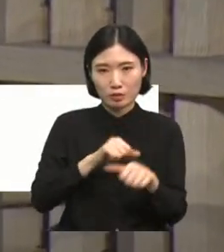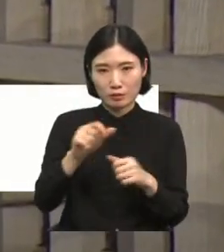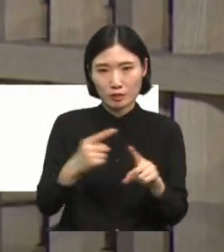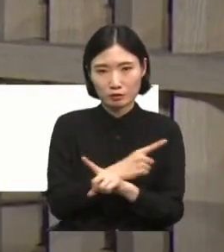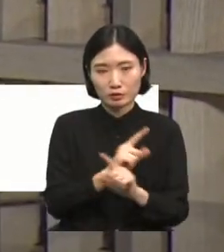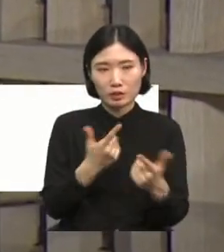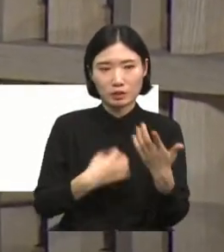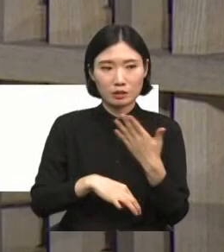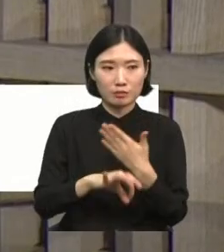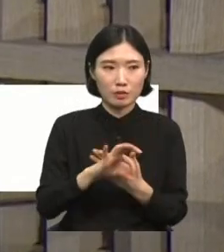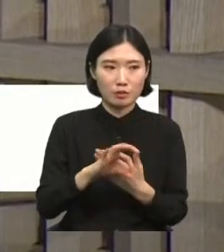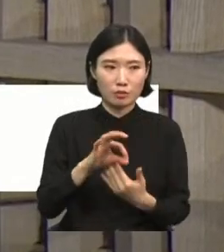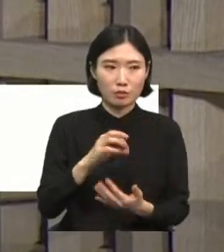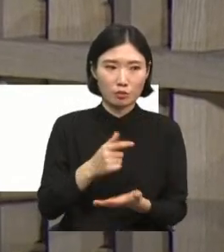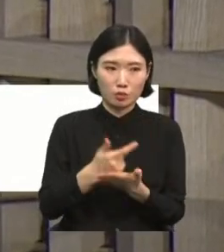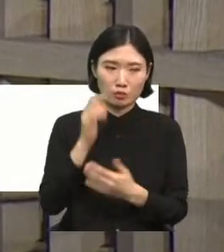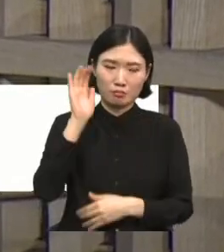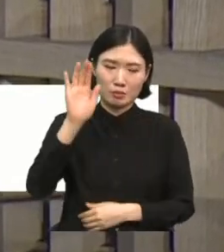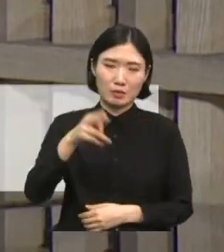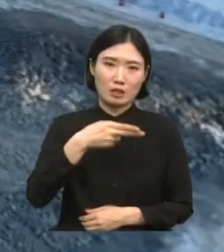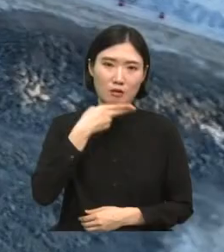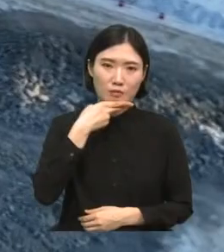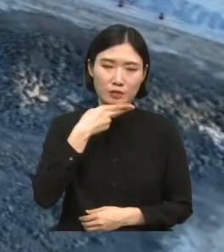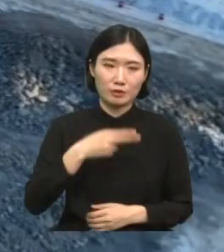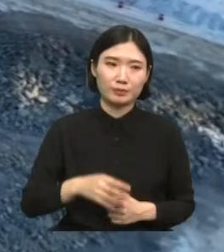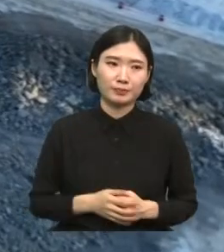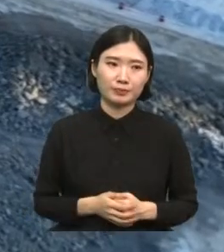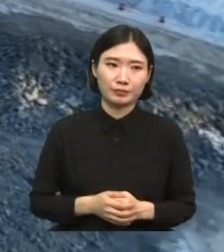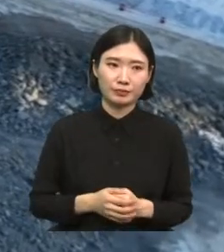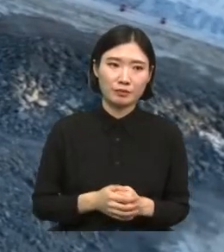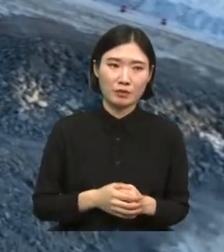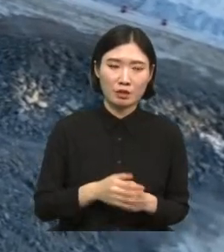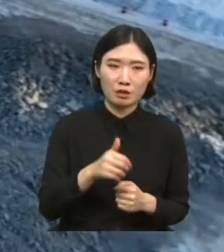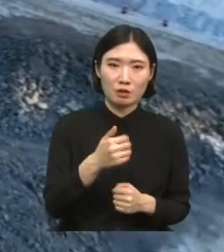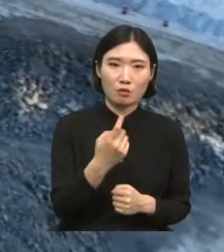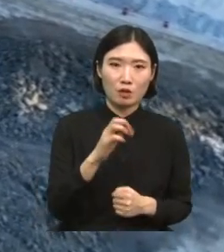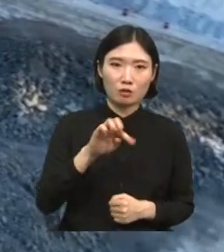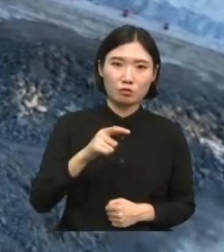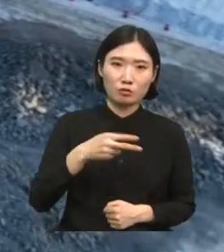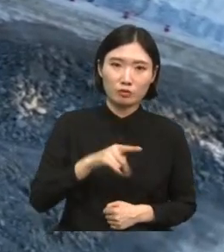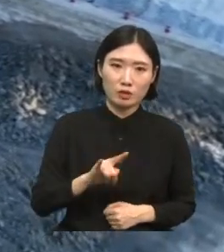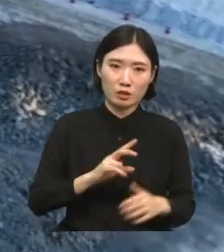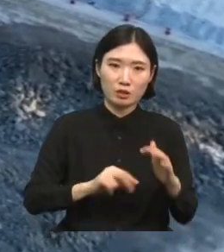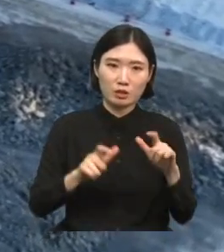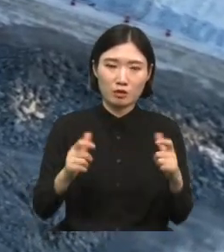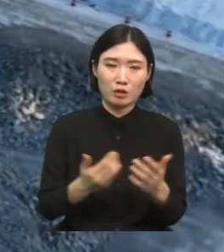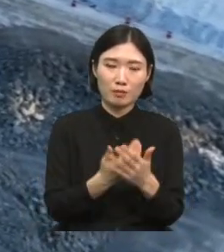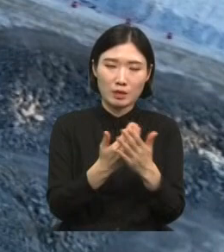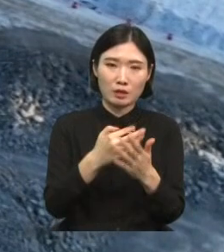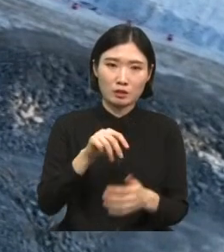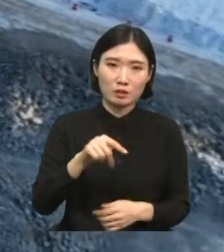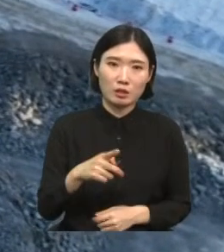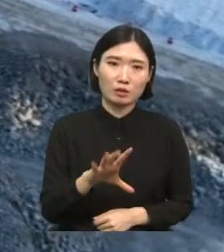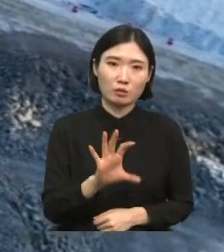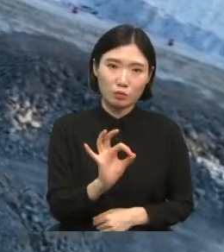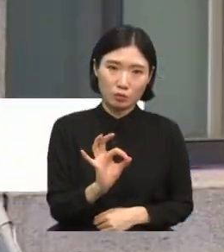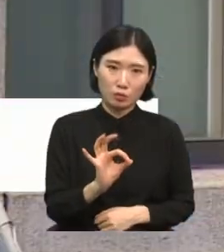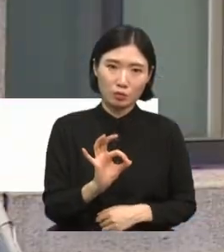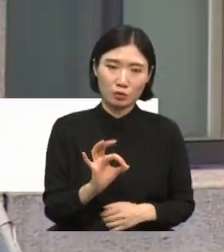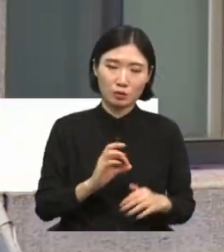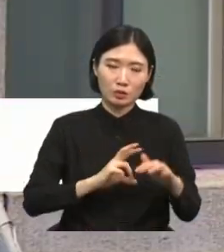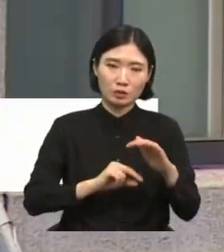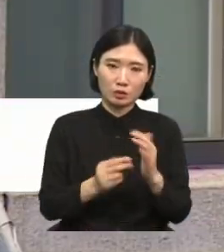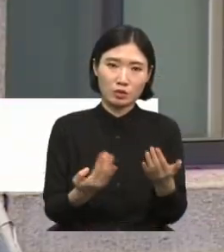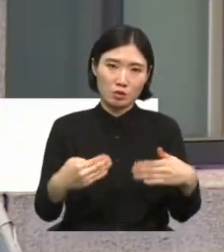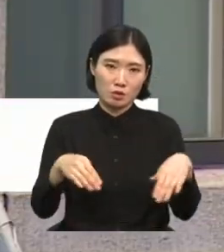않으면 노원이 굉장히 미래가 없다고 생각을 하고요. 그래서 강원대 역세권 개발과 창동 차량기지 개발도 언급했습니다.